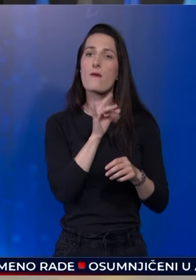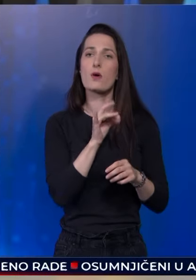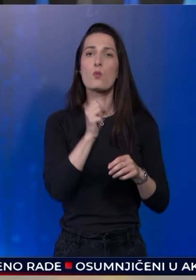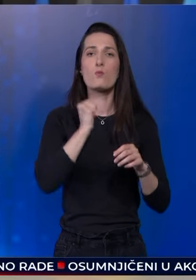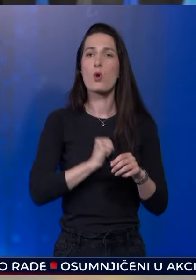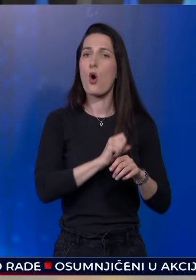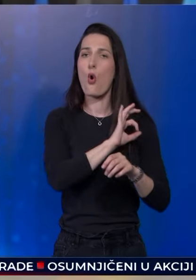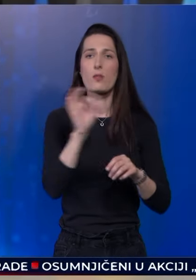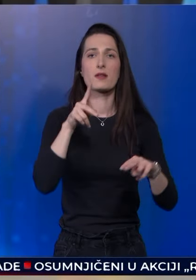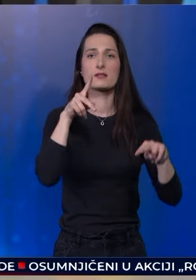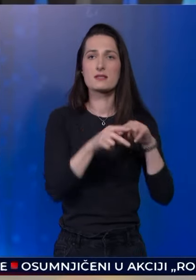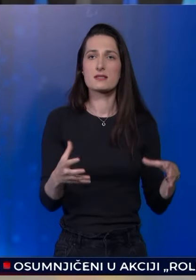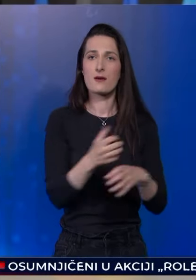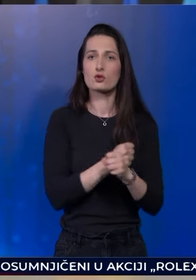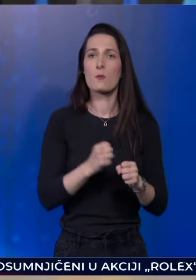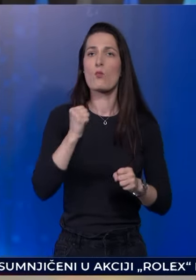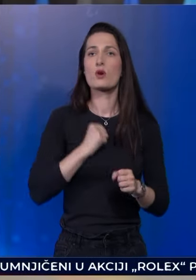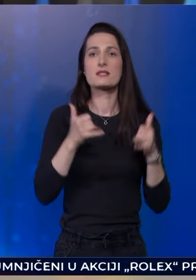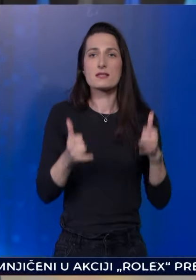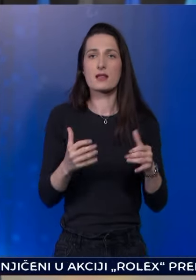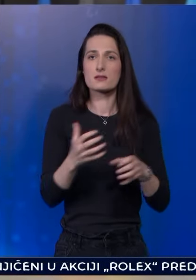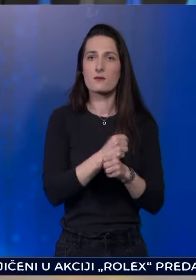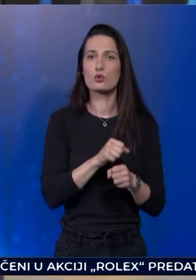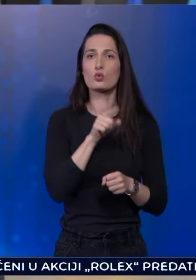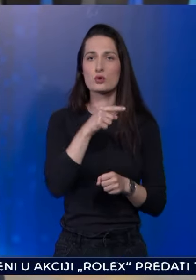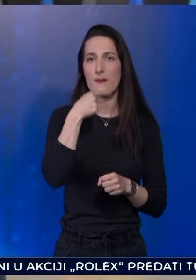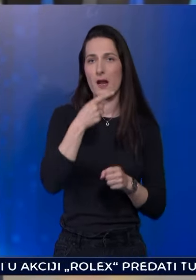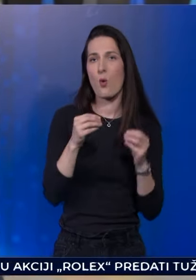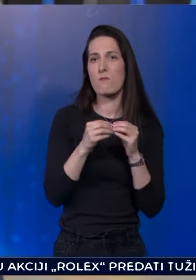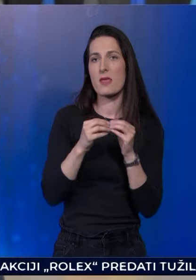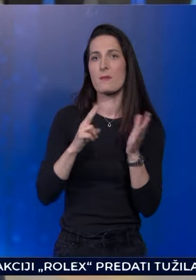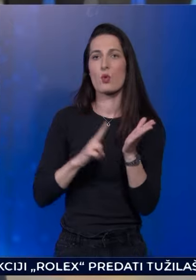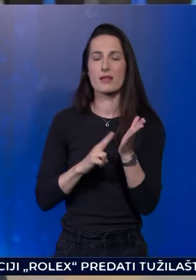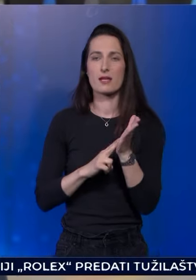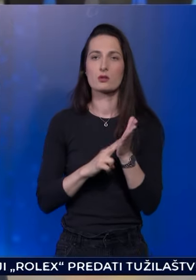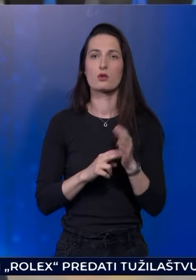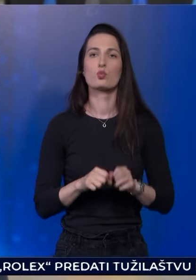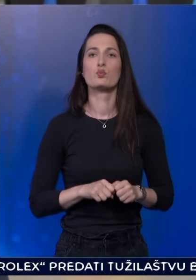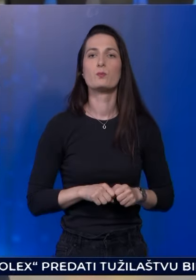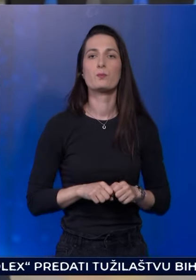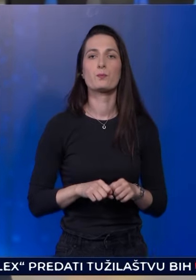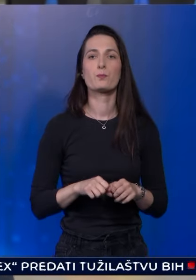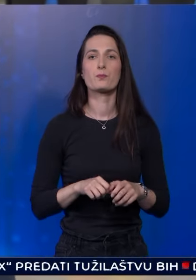da se mora završiti sada. To sam rekao i Benjaminu Netanjahu.